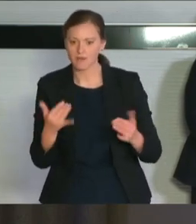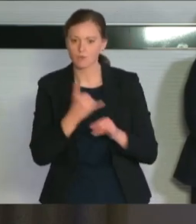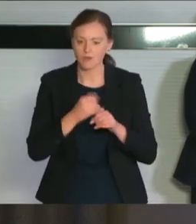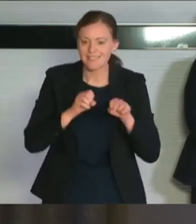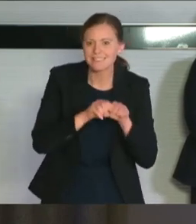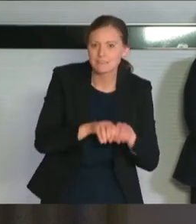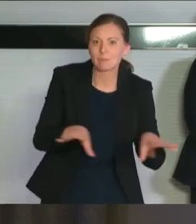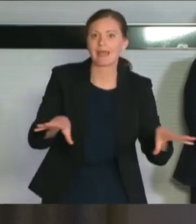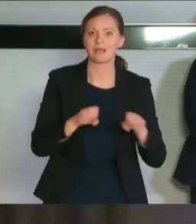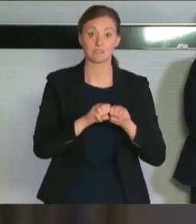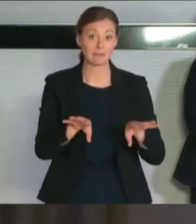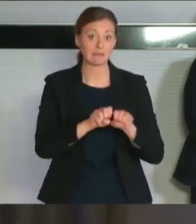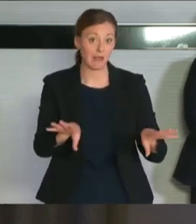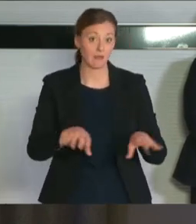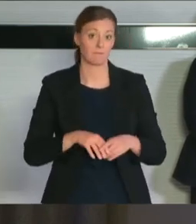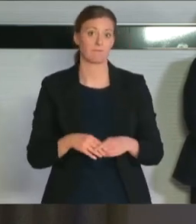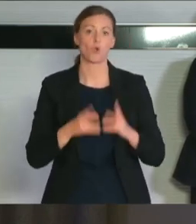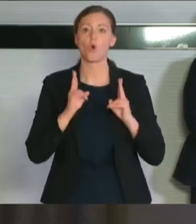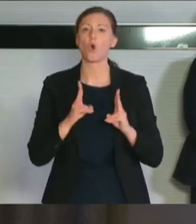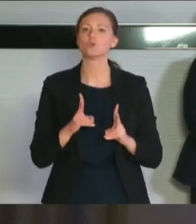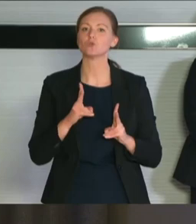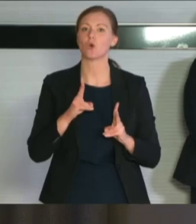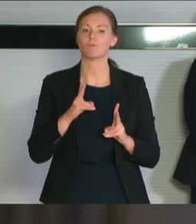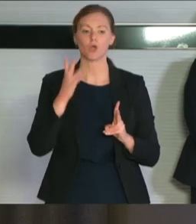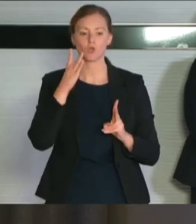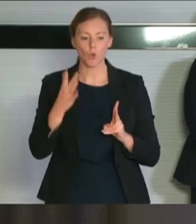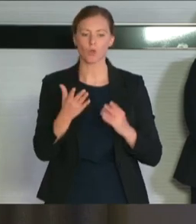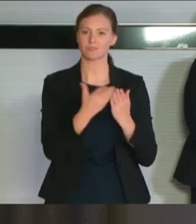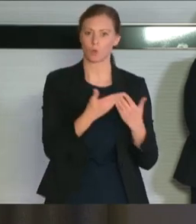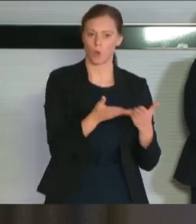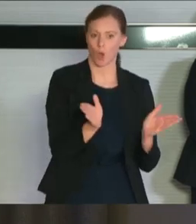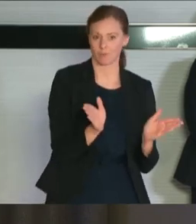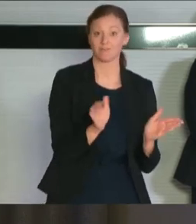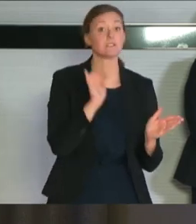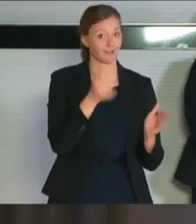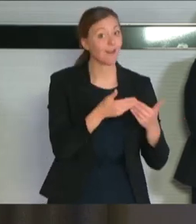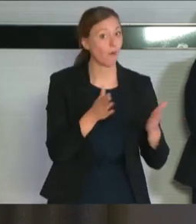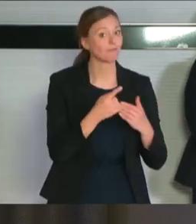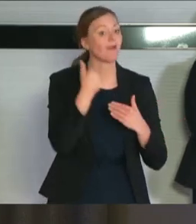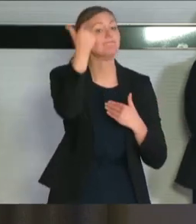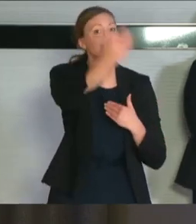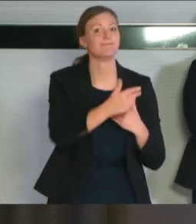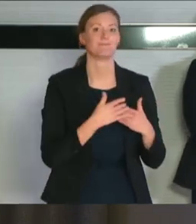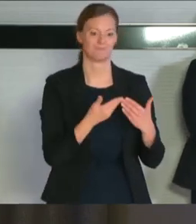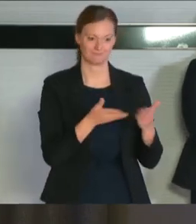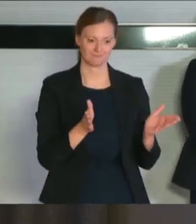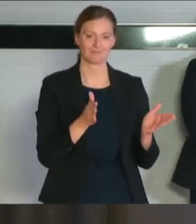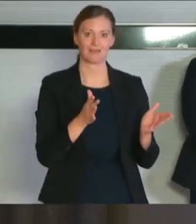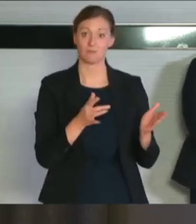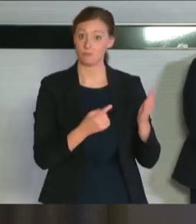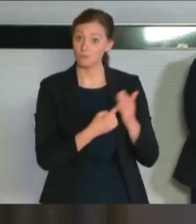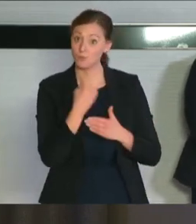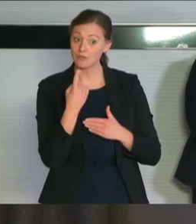smittespredning. Og så må vi også jobbe med, hvis vi, når vi skal åpne skolene, for det skal vi jo en gang, er det mulig å